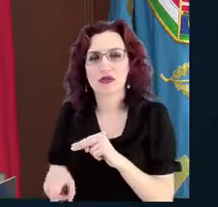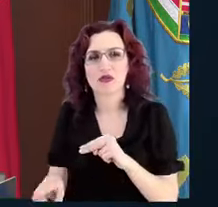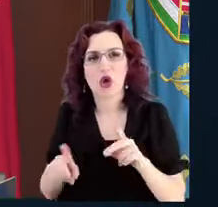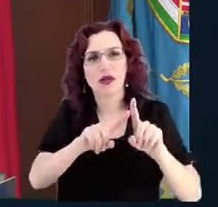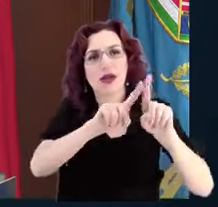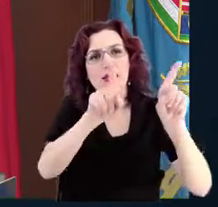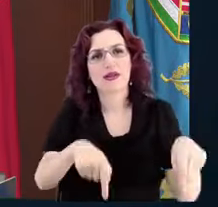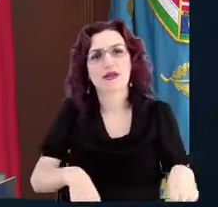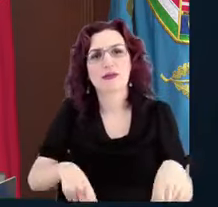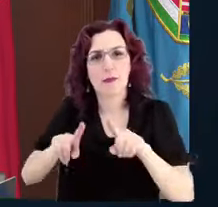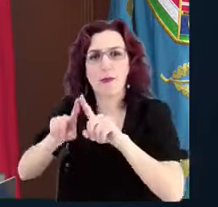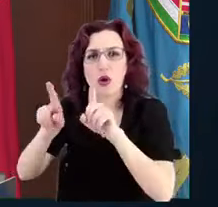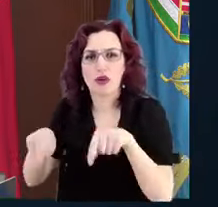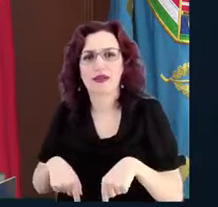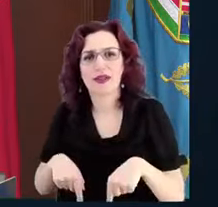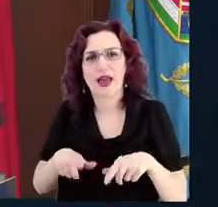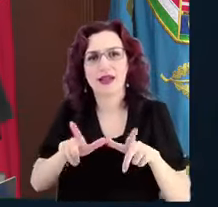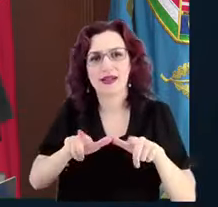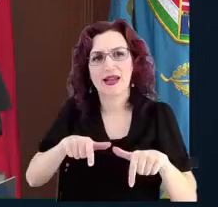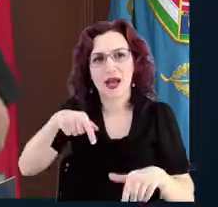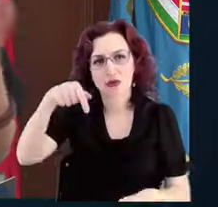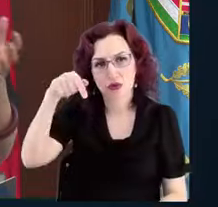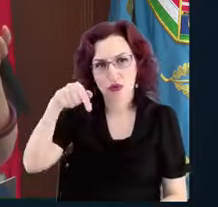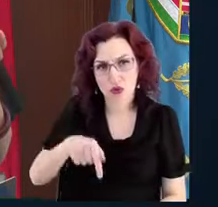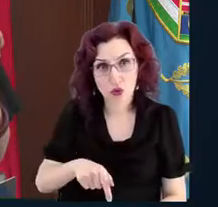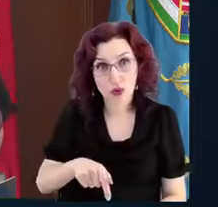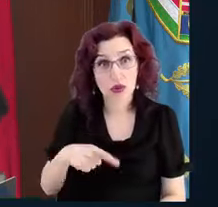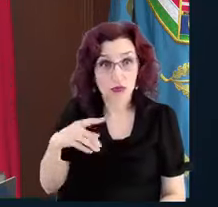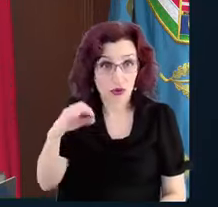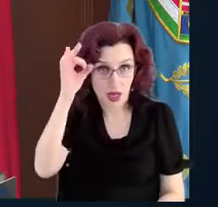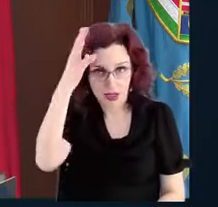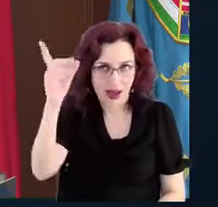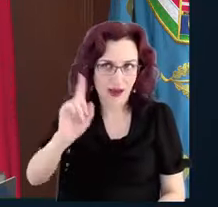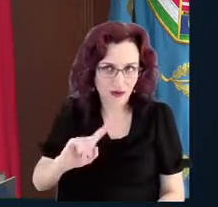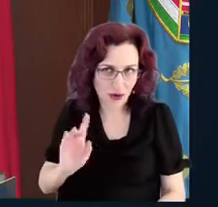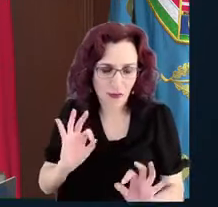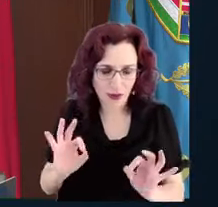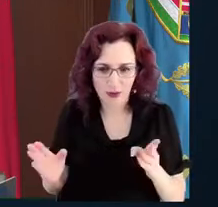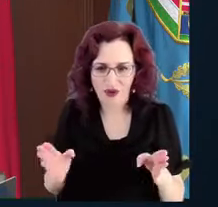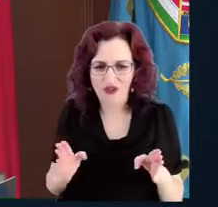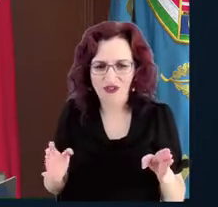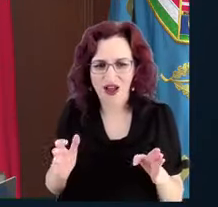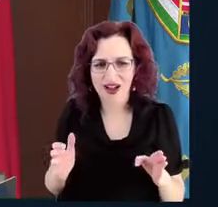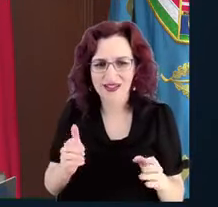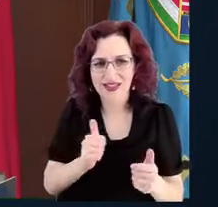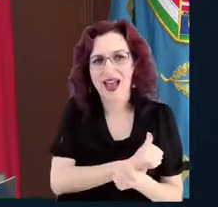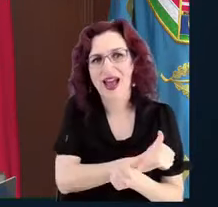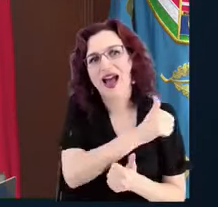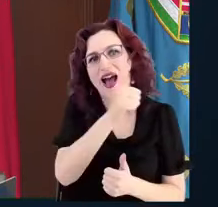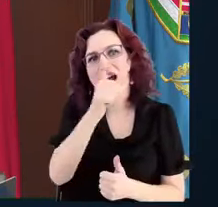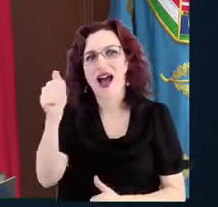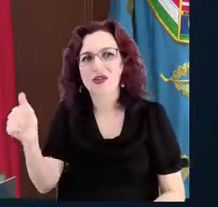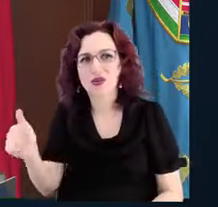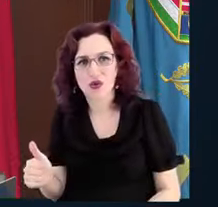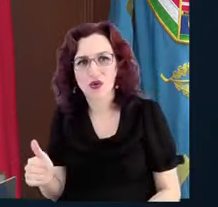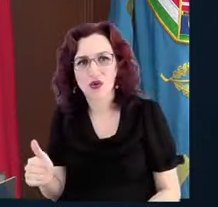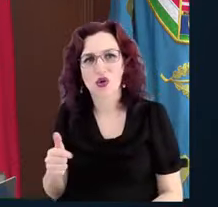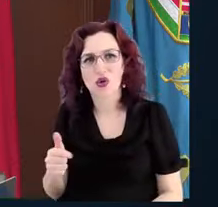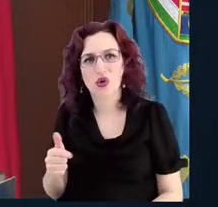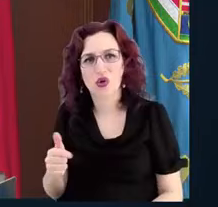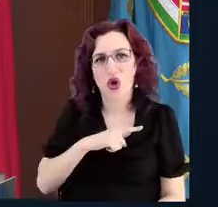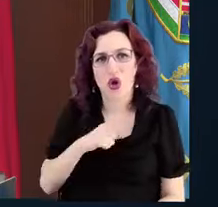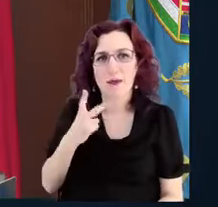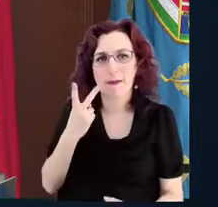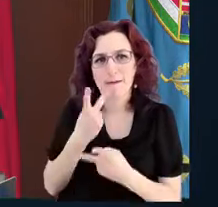a caso provando a cogliere una fase dell'anno noi proviamo ad investire adesso abbiamo anche fatto uno